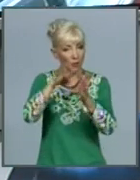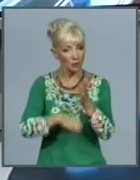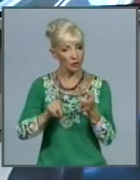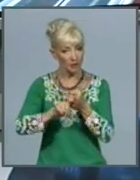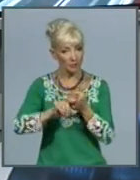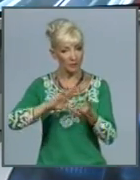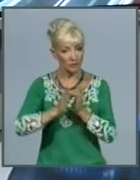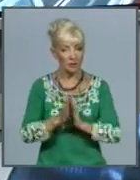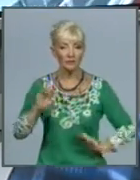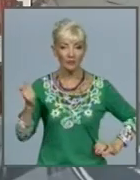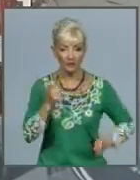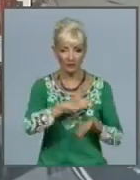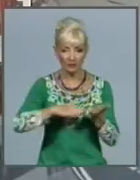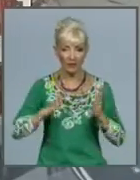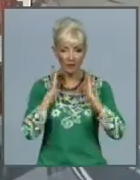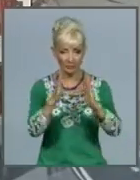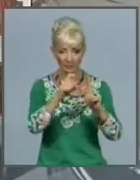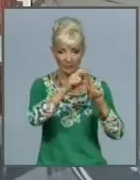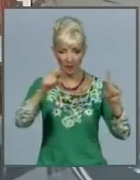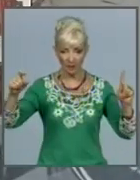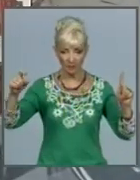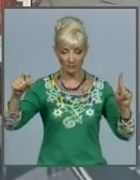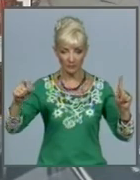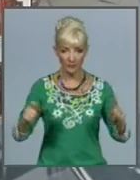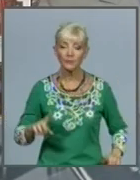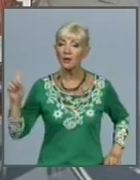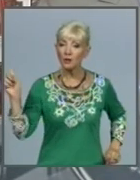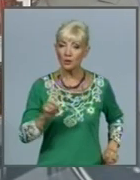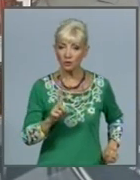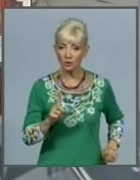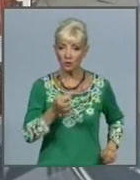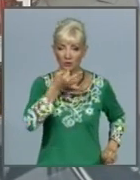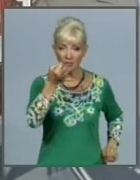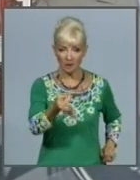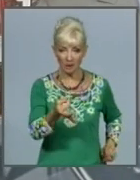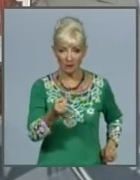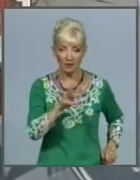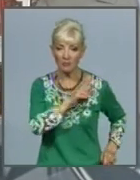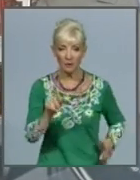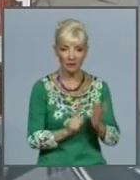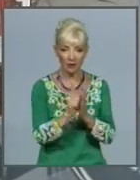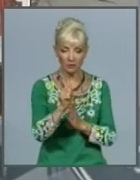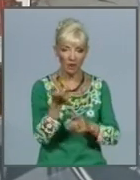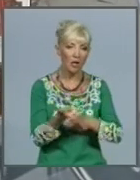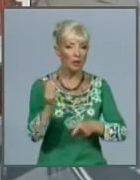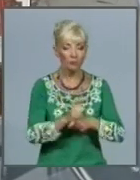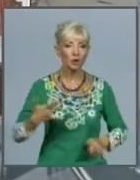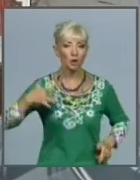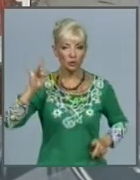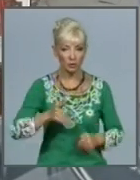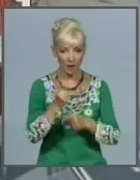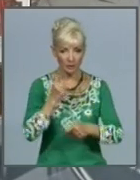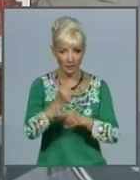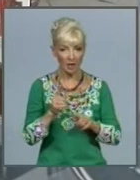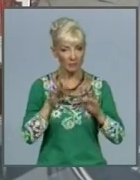Далі пряма мова. Хочу сказать, что мы ввели более жесткие ограничительные меры, связанные